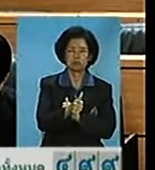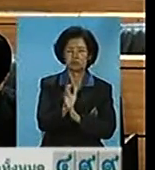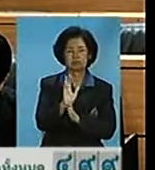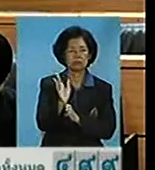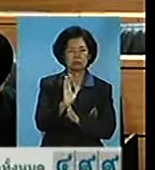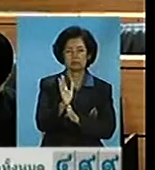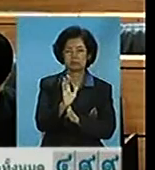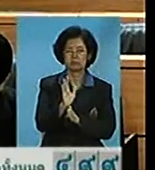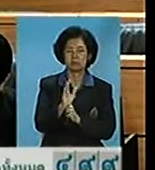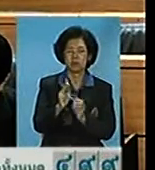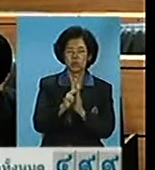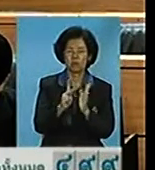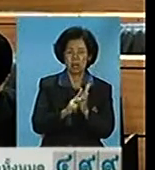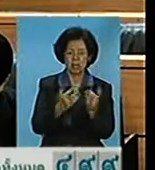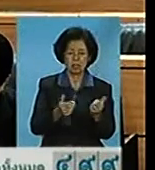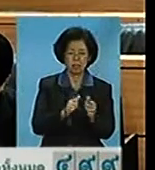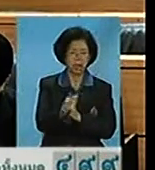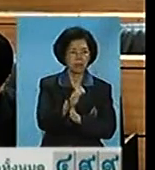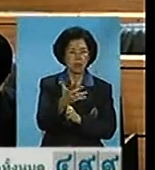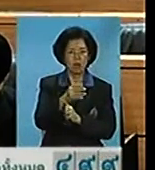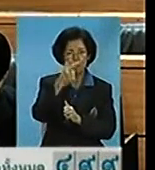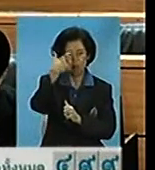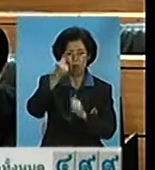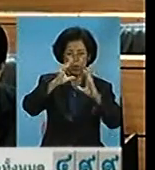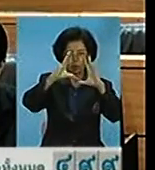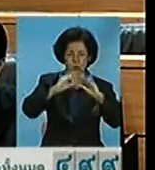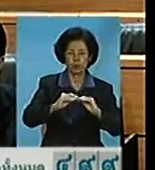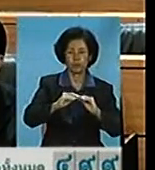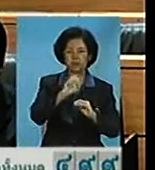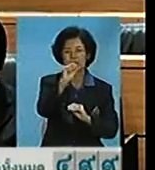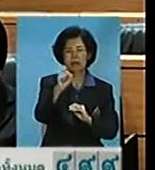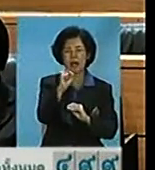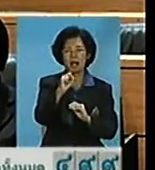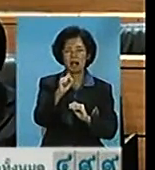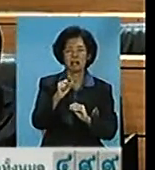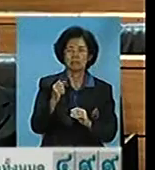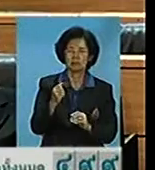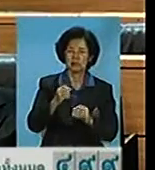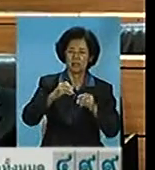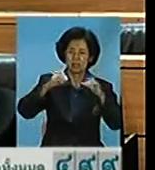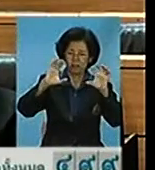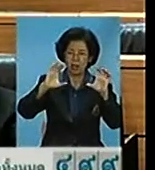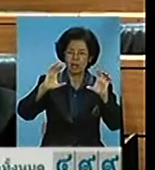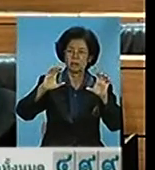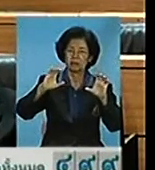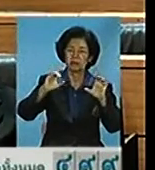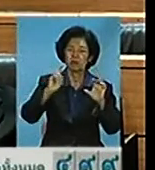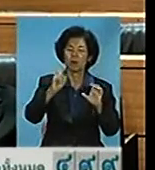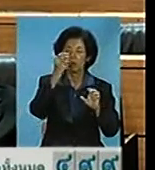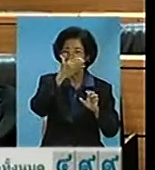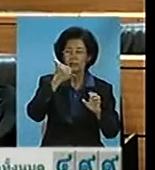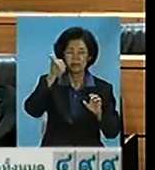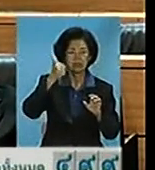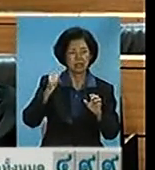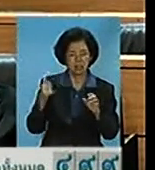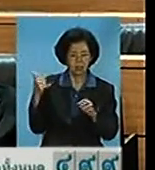ไปตอนสมัยท่านรัฐบาลท่านอภิสิทธิ์เวชชาชีวะเราก็มีกฎหมายฉบับนี้เข้ามาอีกครั้งหนึ่งเพราะเราคิดว่าเราจ